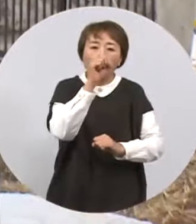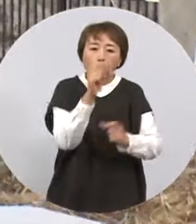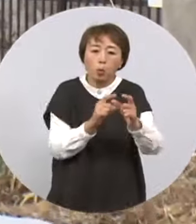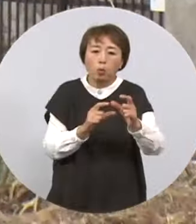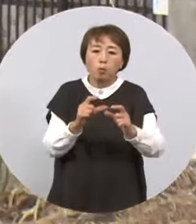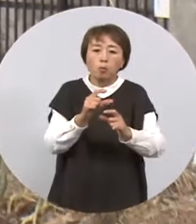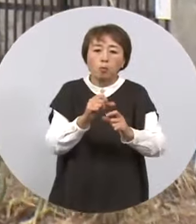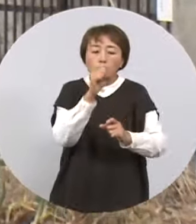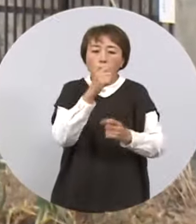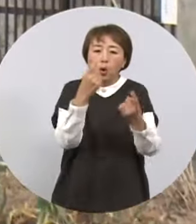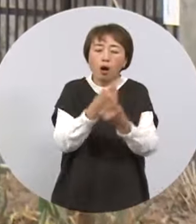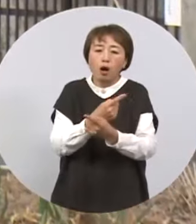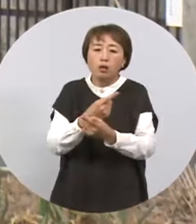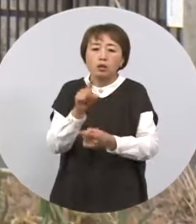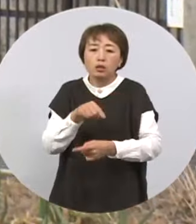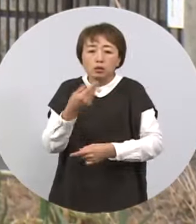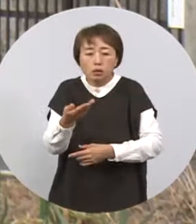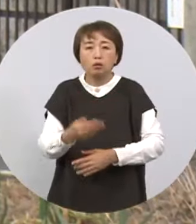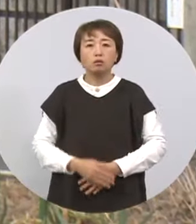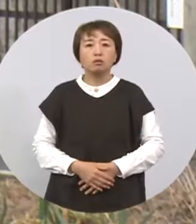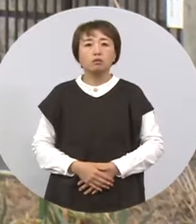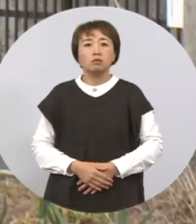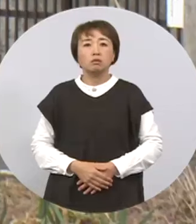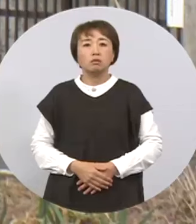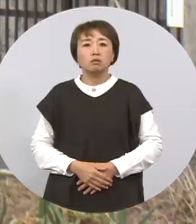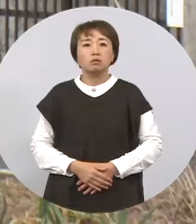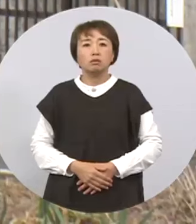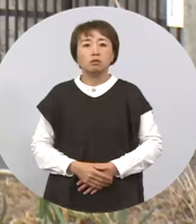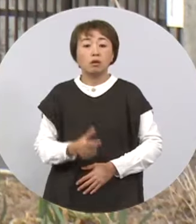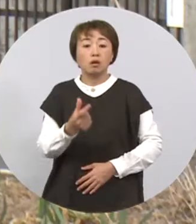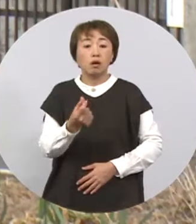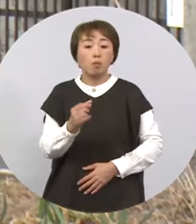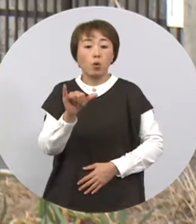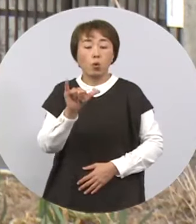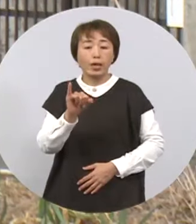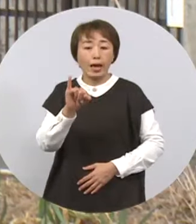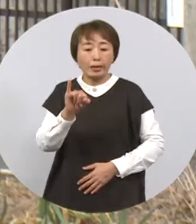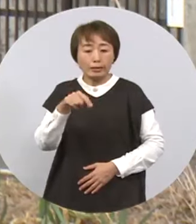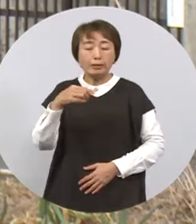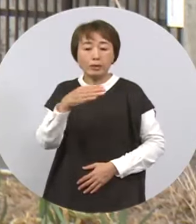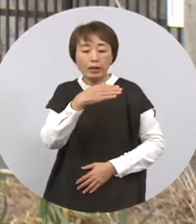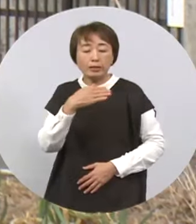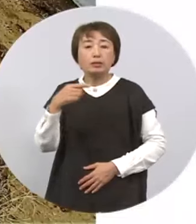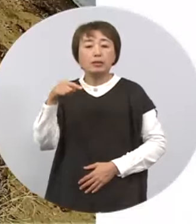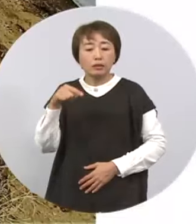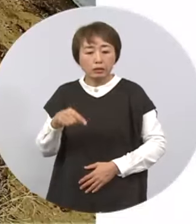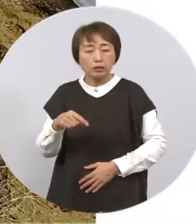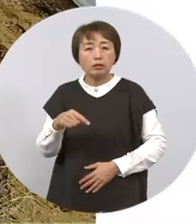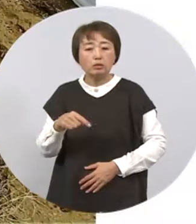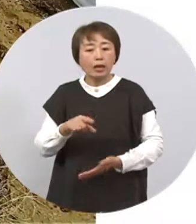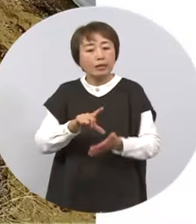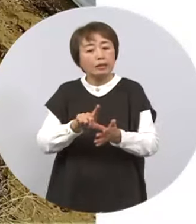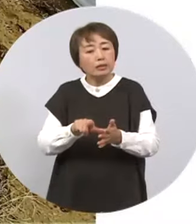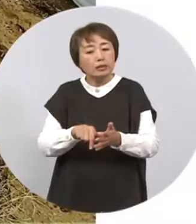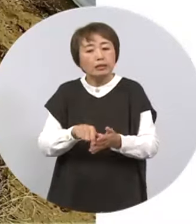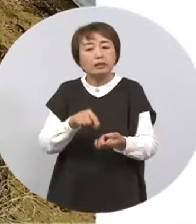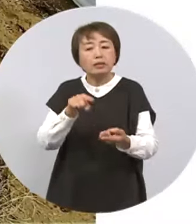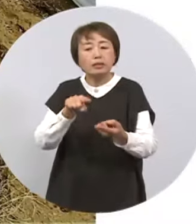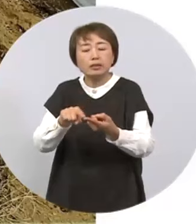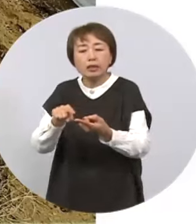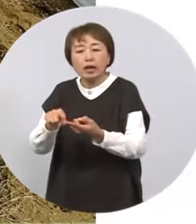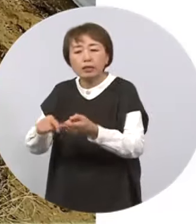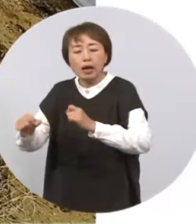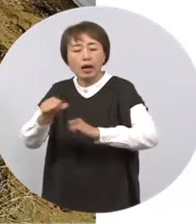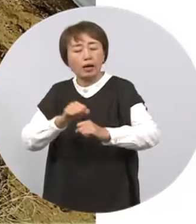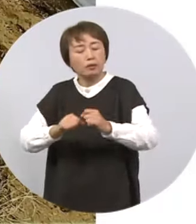ますか？ そうですね、先ほどお話しした通り、もやいの事業はその首都圏幅広くしているので、地域にあまり根ざした活動というのを